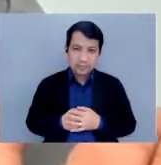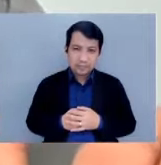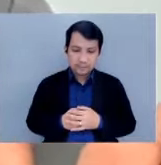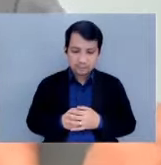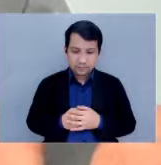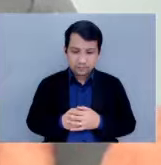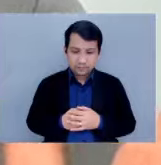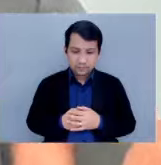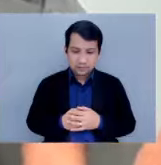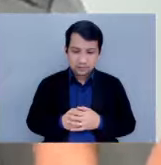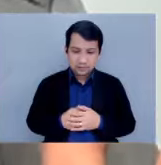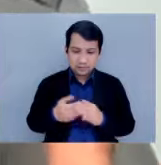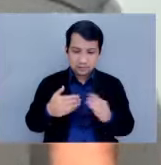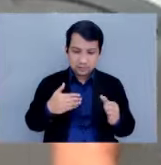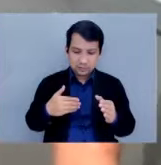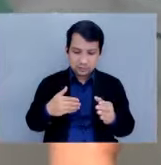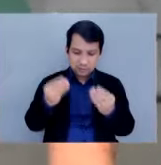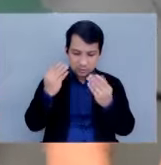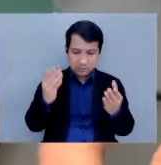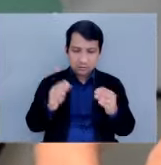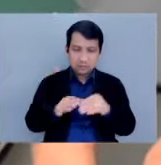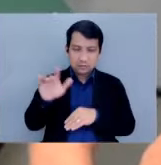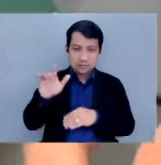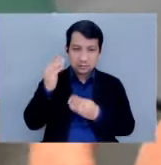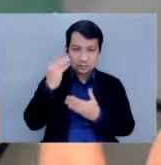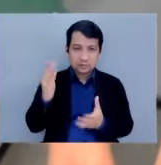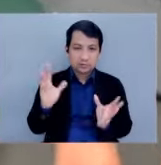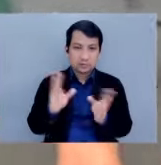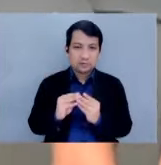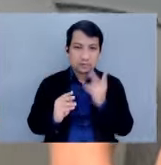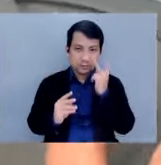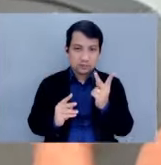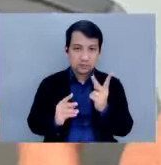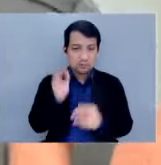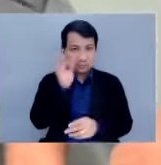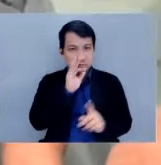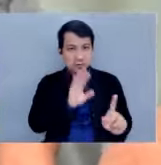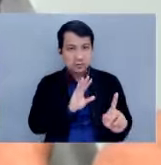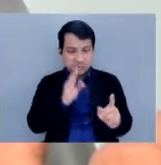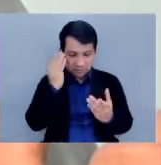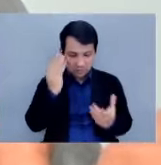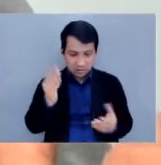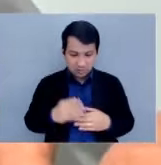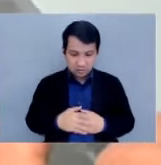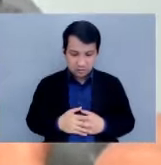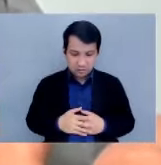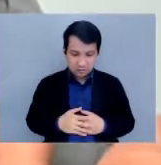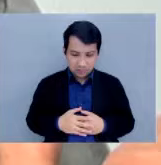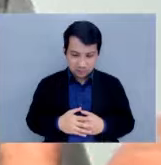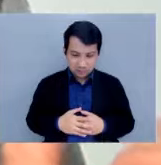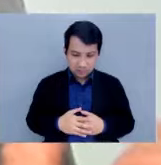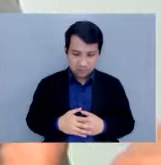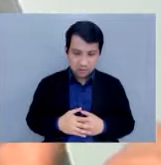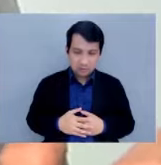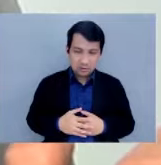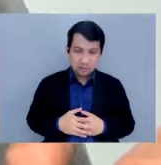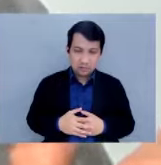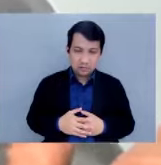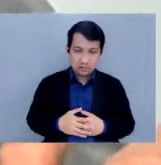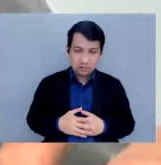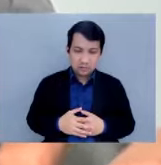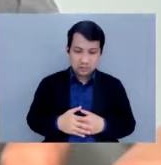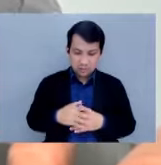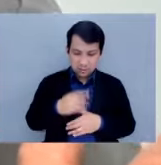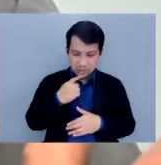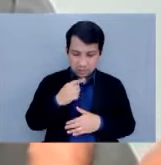ka mag-click abroad, kailangan makita nila ay Pinoy na Pinoy yung pelikula. Oo, hindi siya kulturang kinopya. Hindi siya kulturang